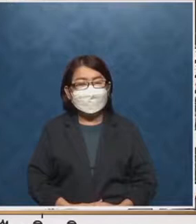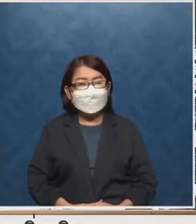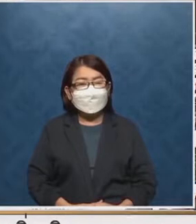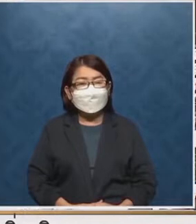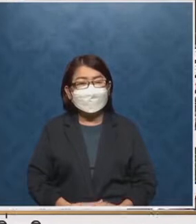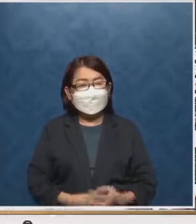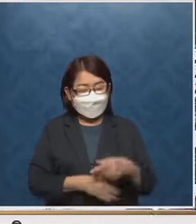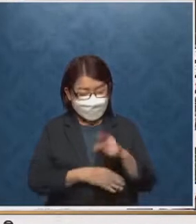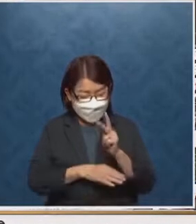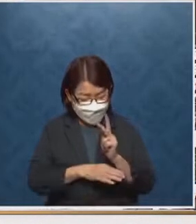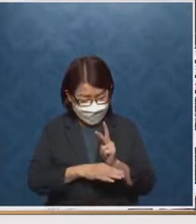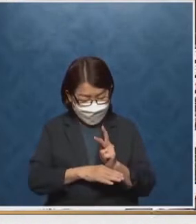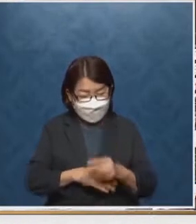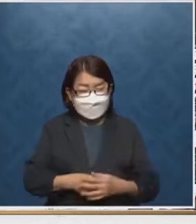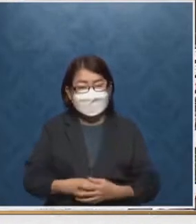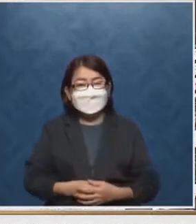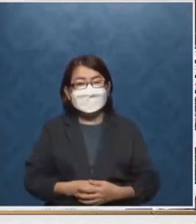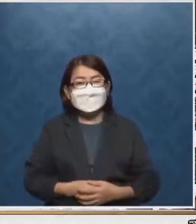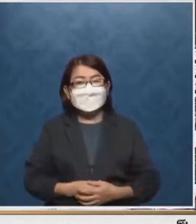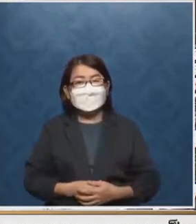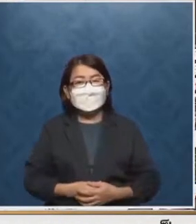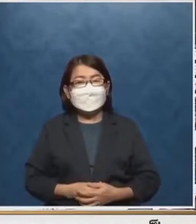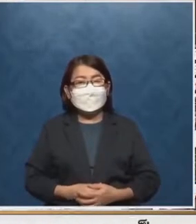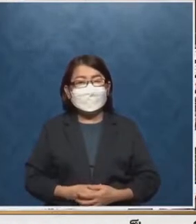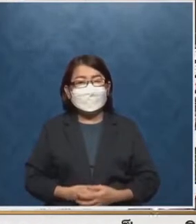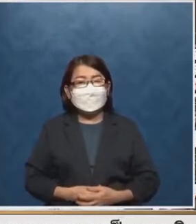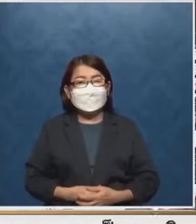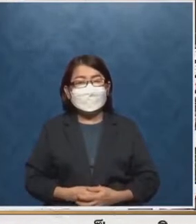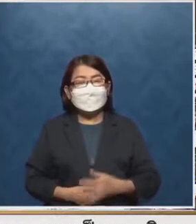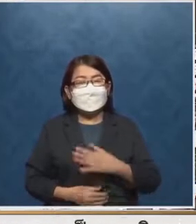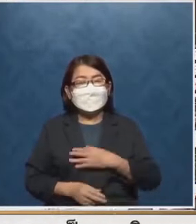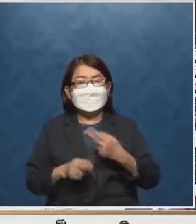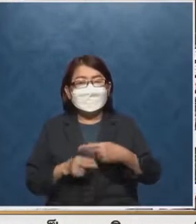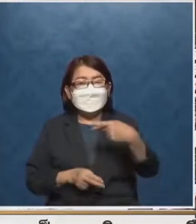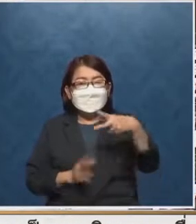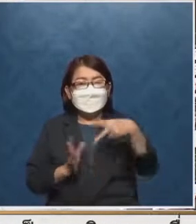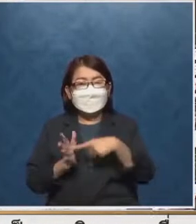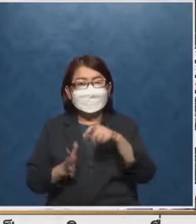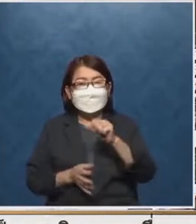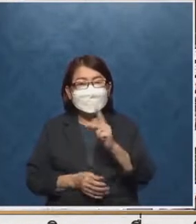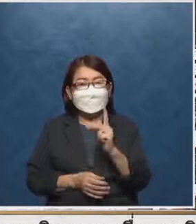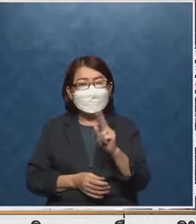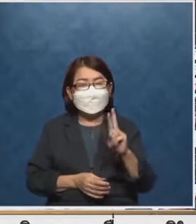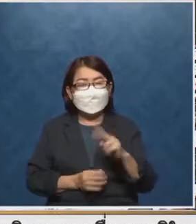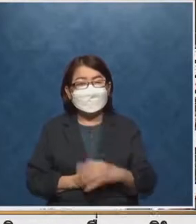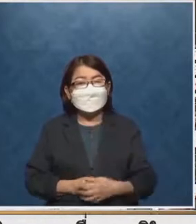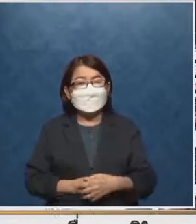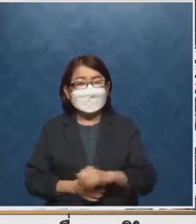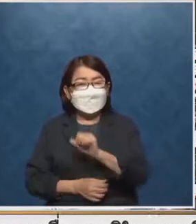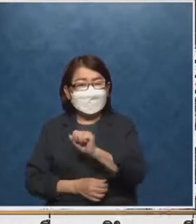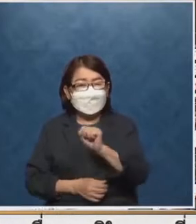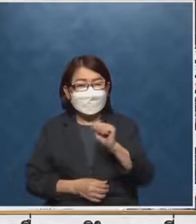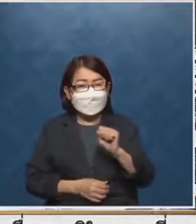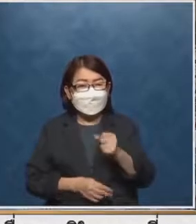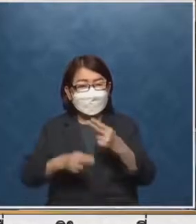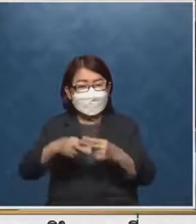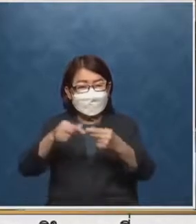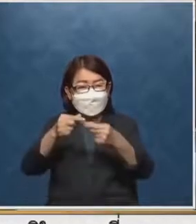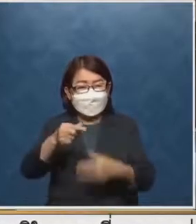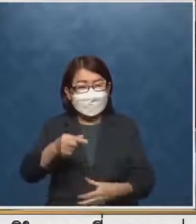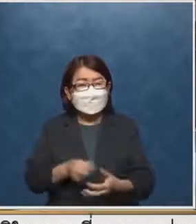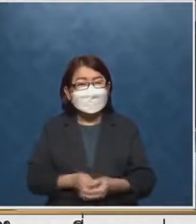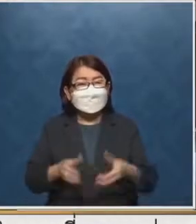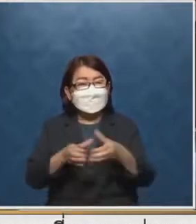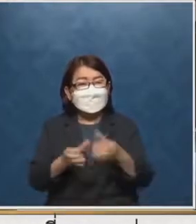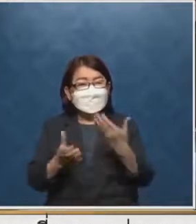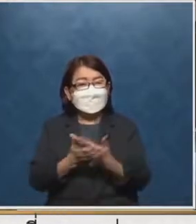กราบเรียนท่านประธานที่เคารพกับผมภาสกรเงินเจริญคุณสมาชิกสภาผู้แทนราษฎรบัญชีรายชื่อพรรคเศรษฐ